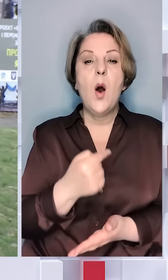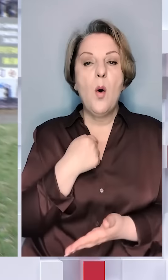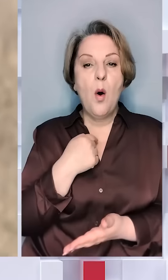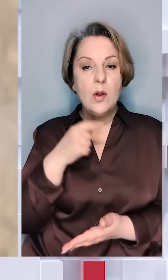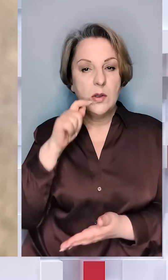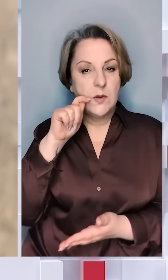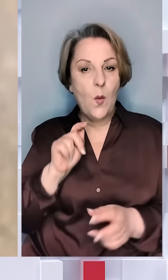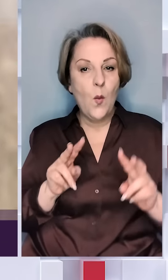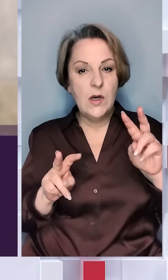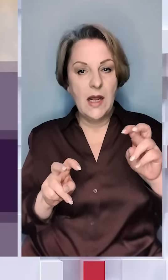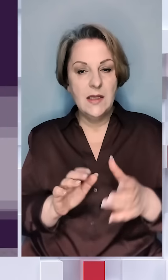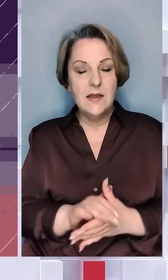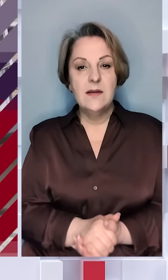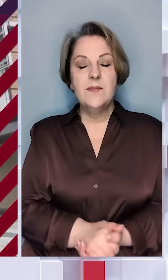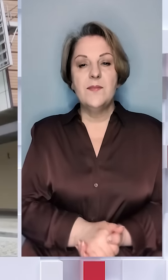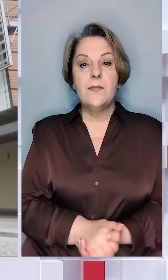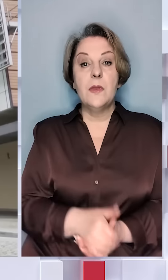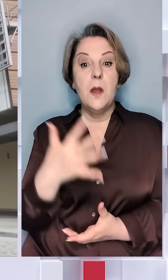«Голос України».